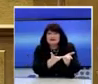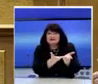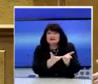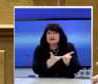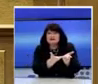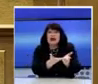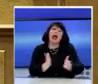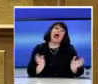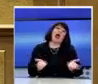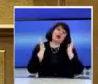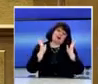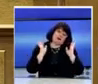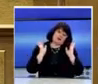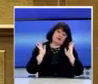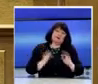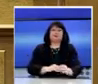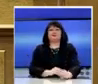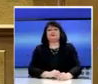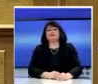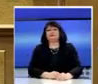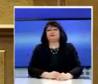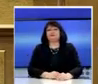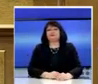Αν ισχύει αυτό.